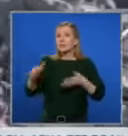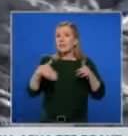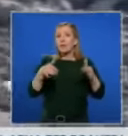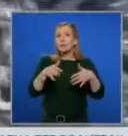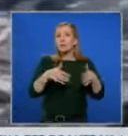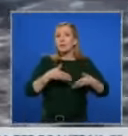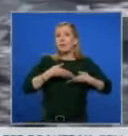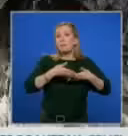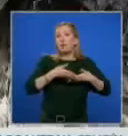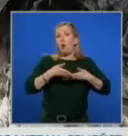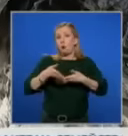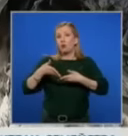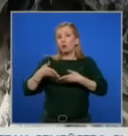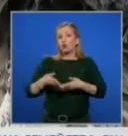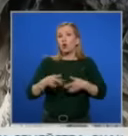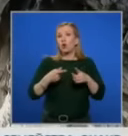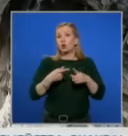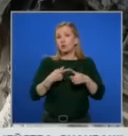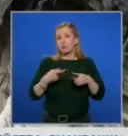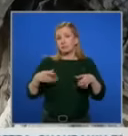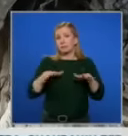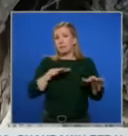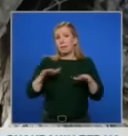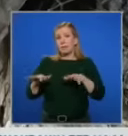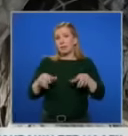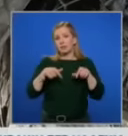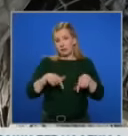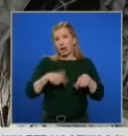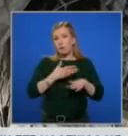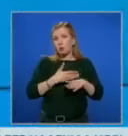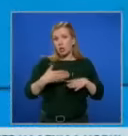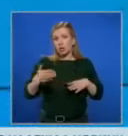пострадалите от разрушителното земетресение в Турция продължава.